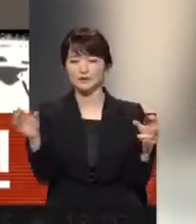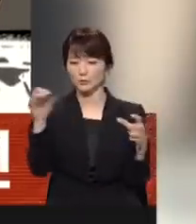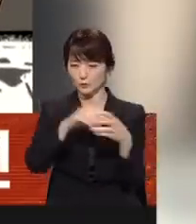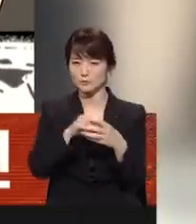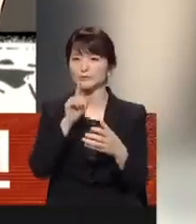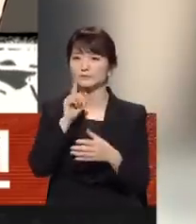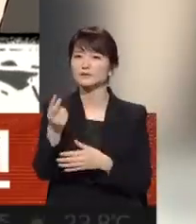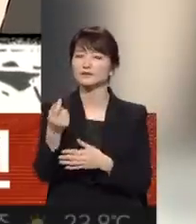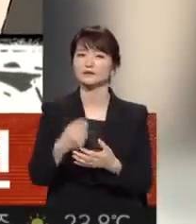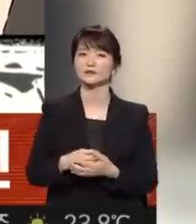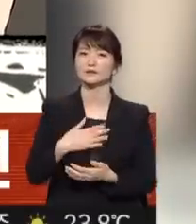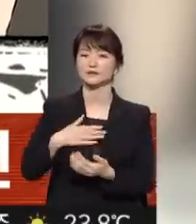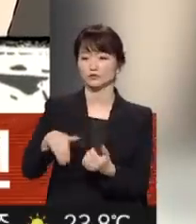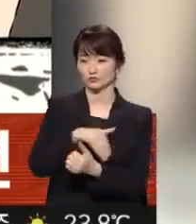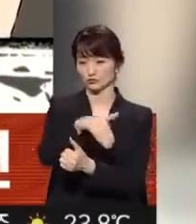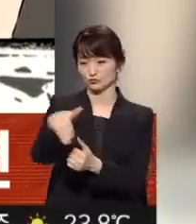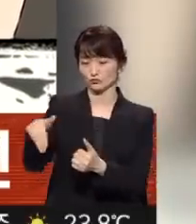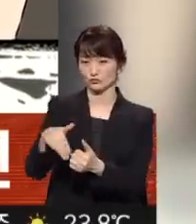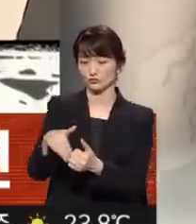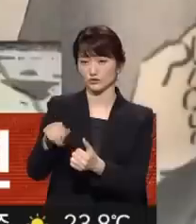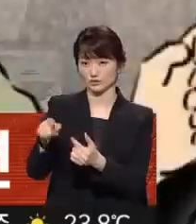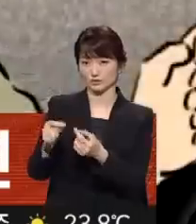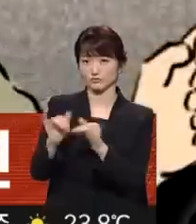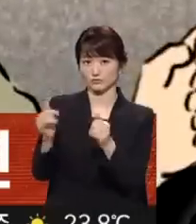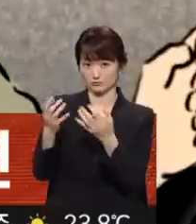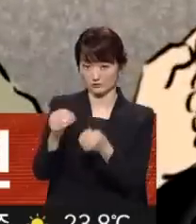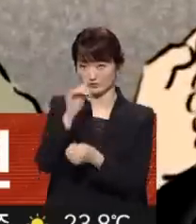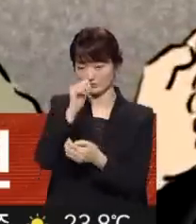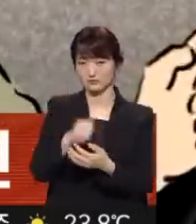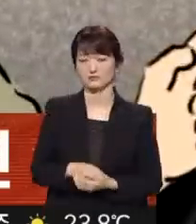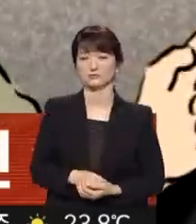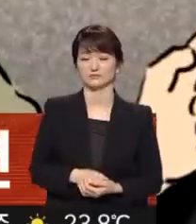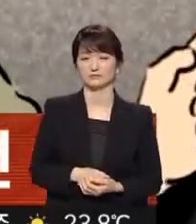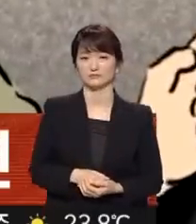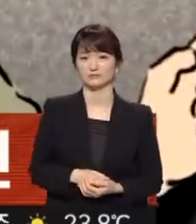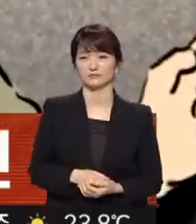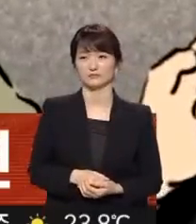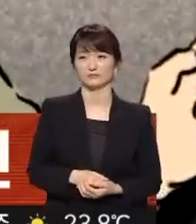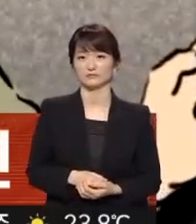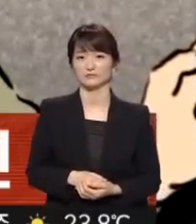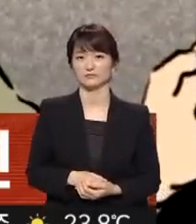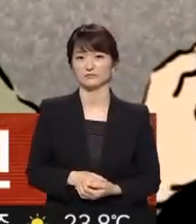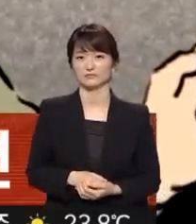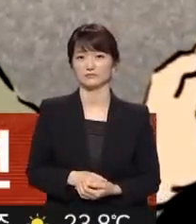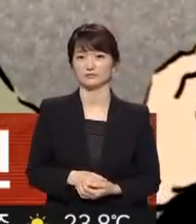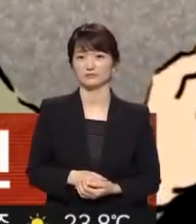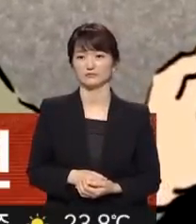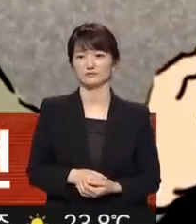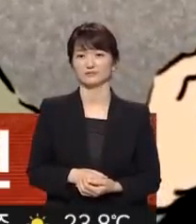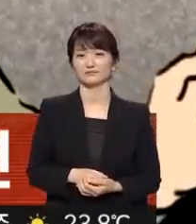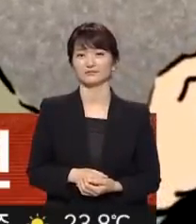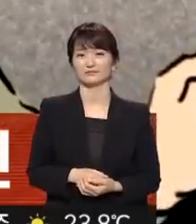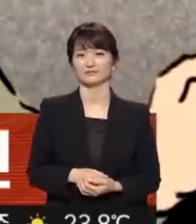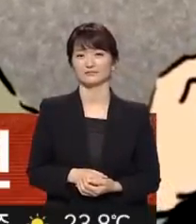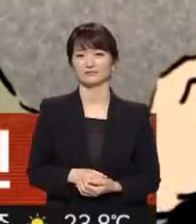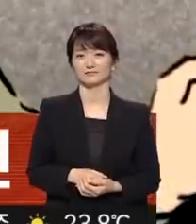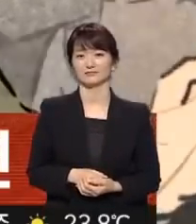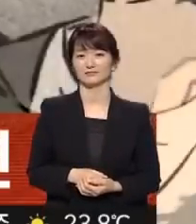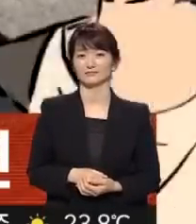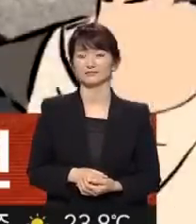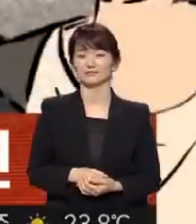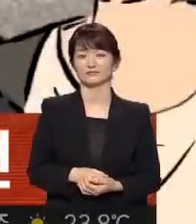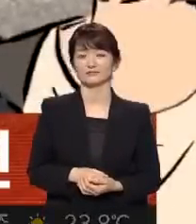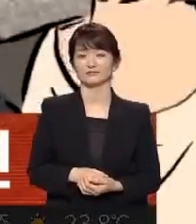같거든요. 저는 제 주위에도 그런 사람 꽤 많습니다. 진짜? 그냥 계속 그 얘기 하고 싶어서. 그 중에 유명한 사람 있나요? 있지만 뭐 더 얘기를 못할 것